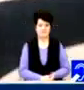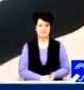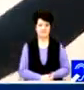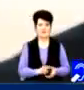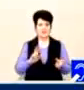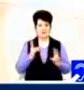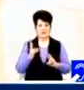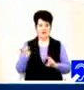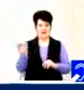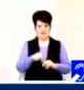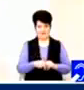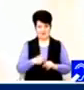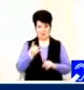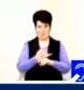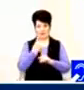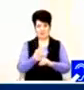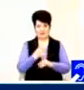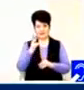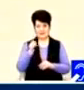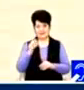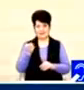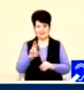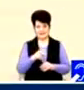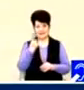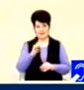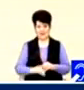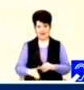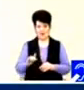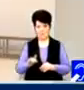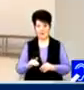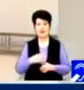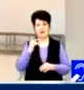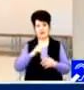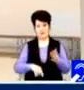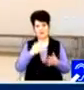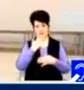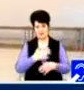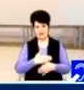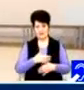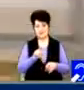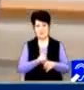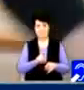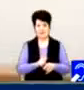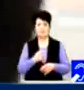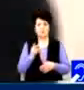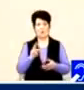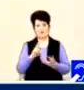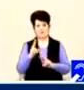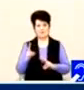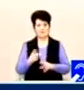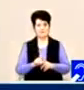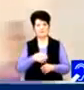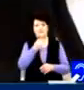danta nas a ajuns pentru prima dată Într o sală de dans sportiv pe când era doar un copil chiar dacă Recunoaște că dragostea pentru coregrafie a venit treptat